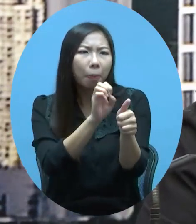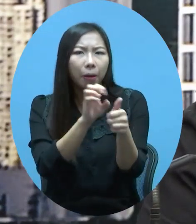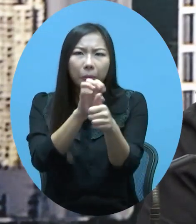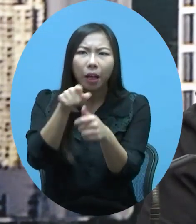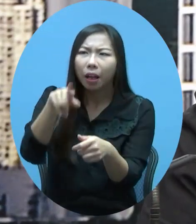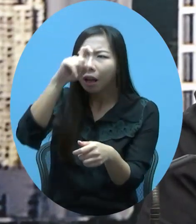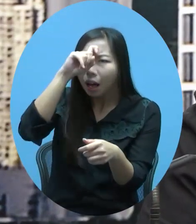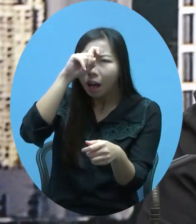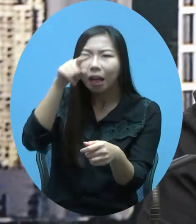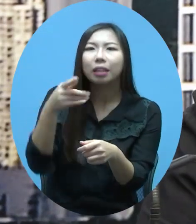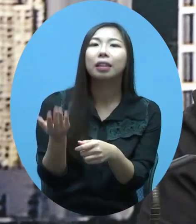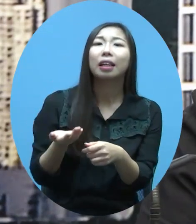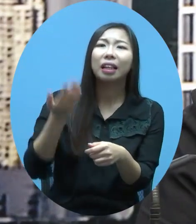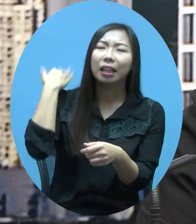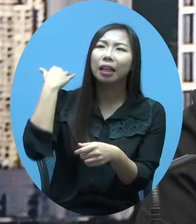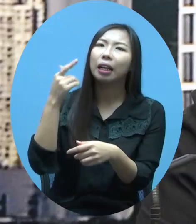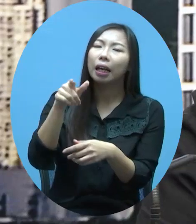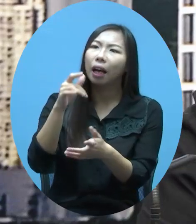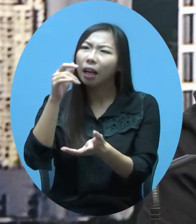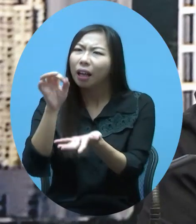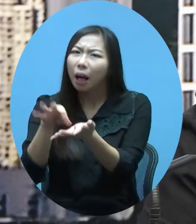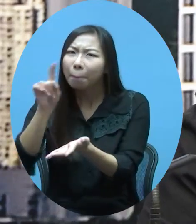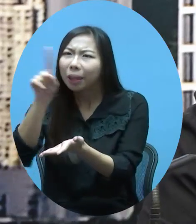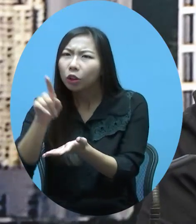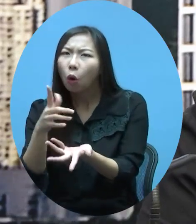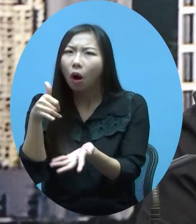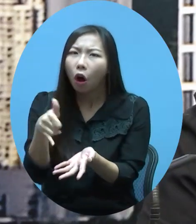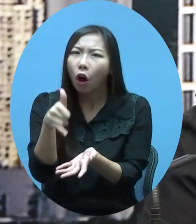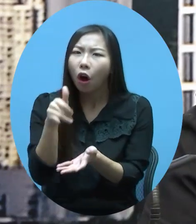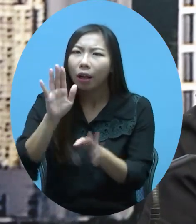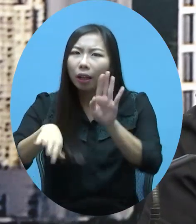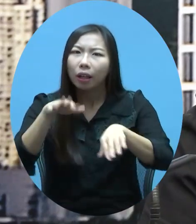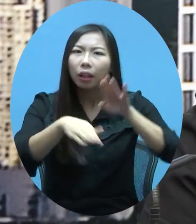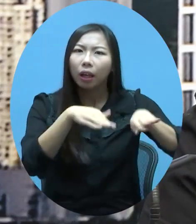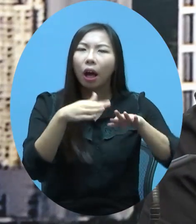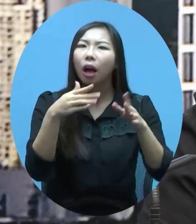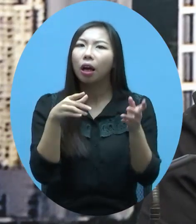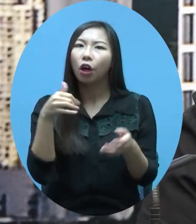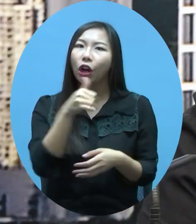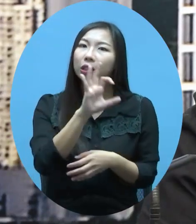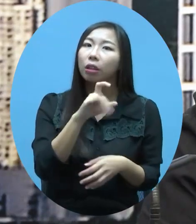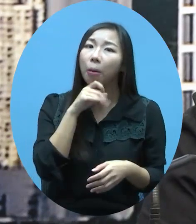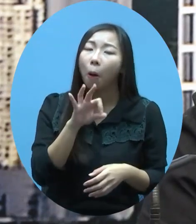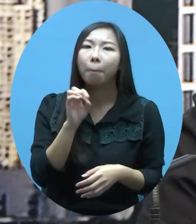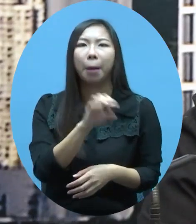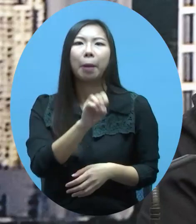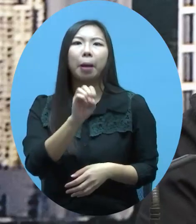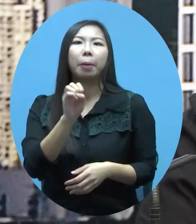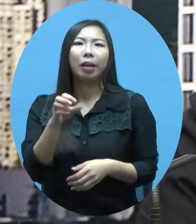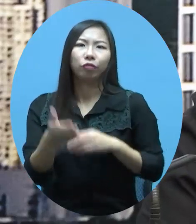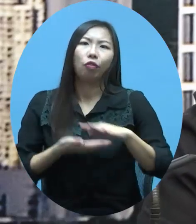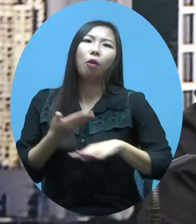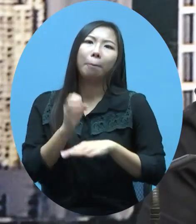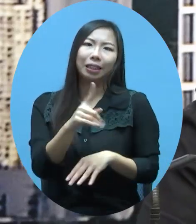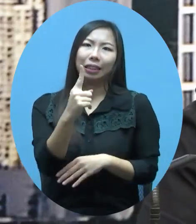記得到，即係同我哋講嗰啲地方嘅關係啦，或者有冇用過廁所啊，即係嗰類嘅問題咧，我哋要重新再